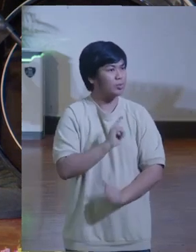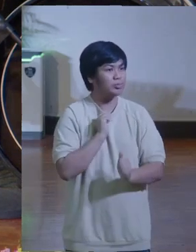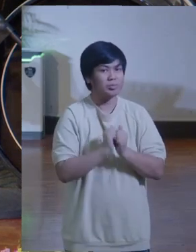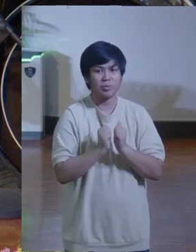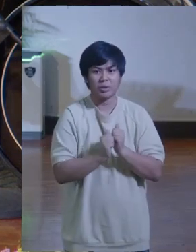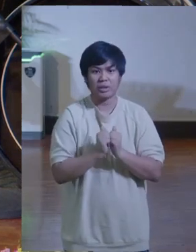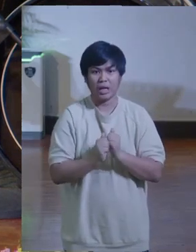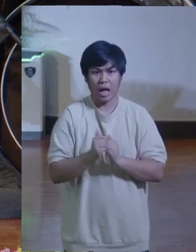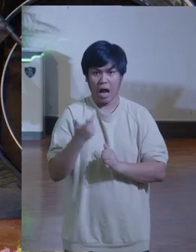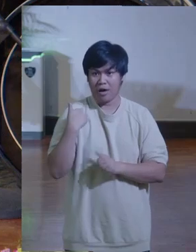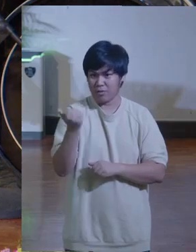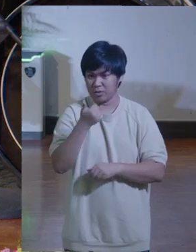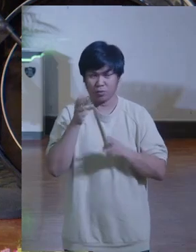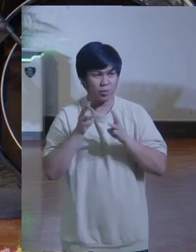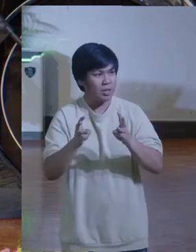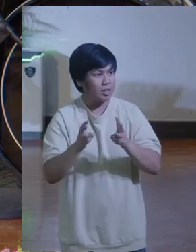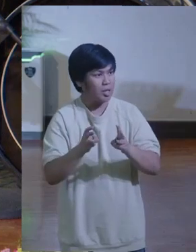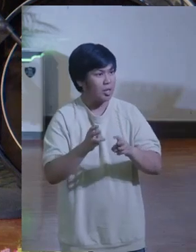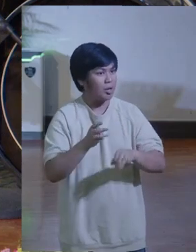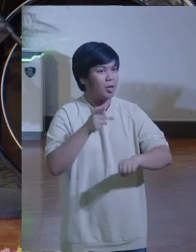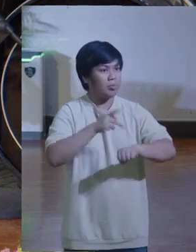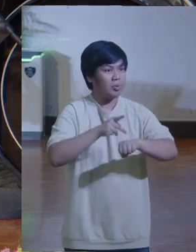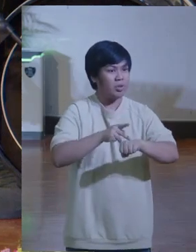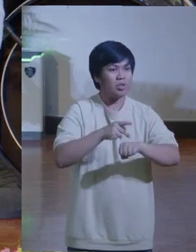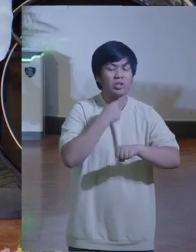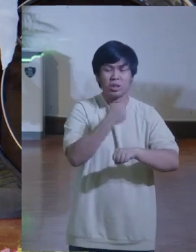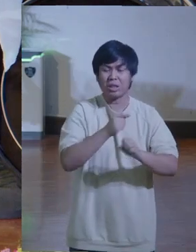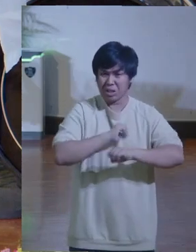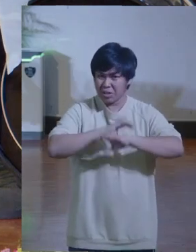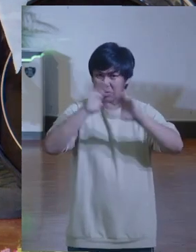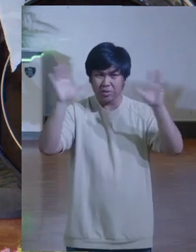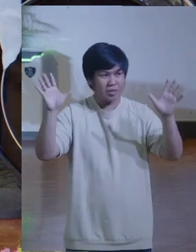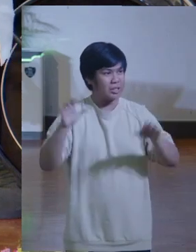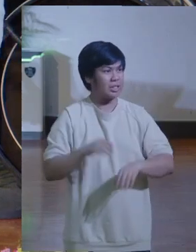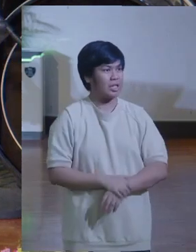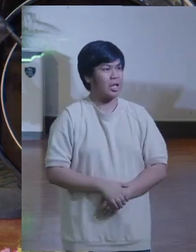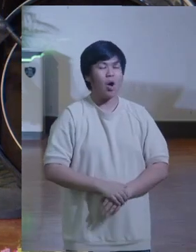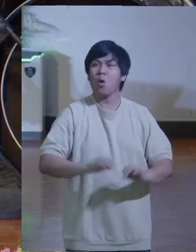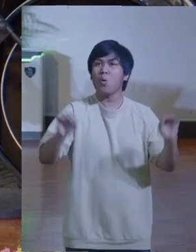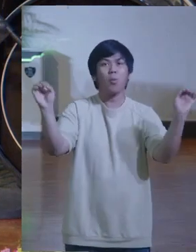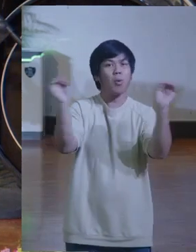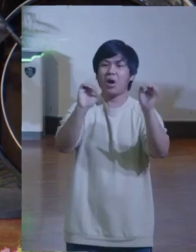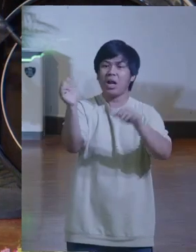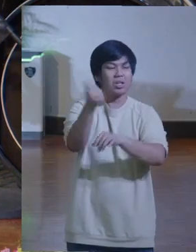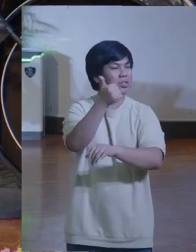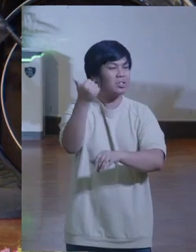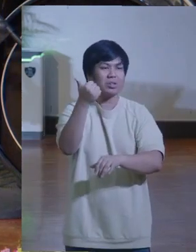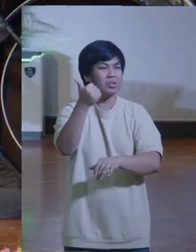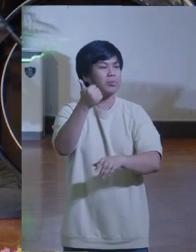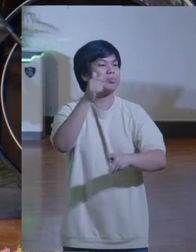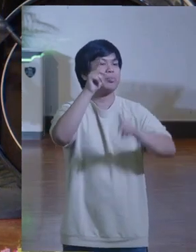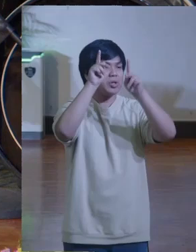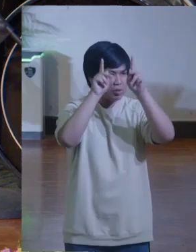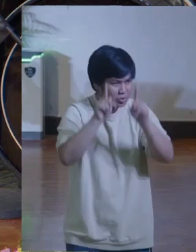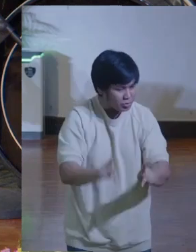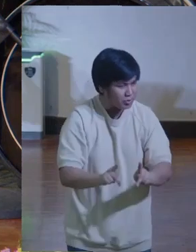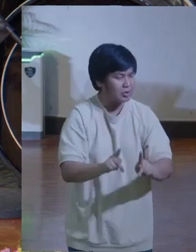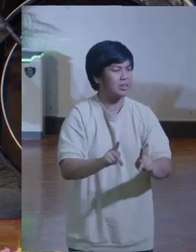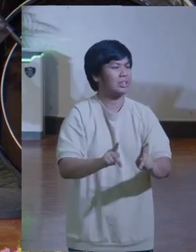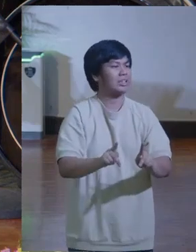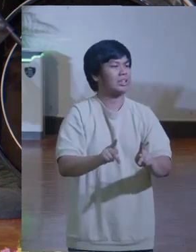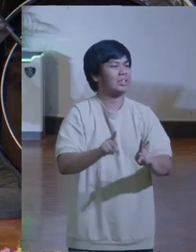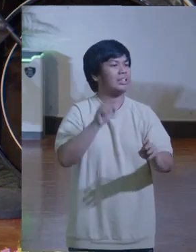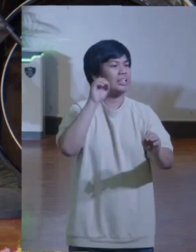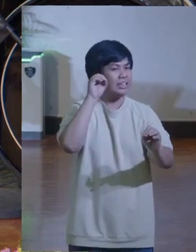Meron po bang ibang daan? Hindi po ba malinaw sa Acts 4:12? There is no one else. Inulit pa